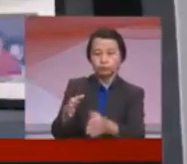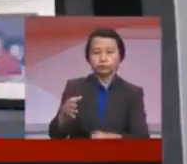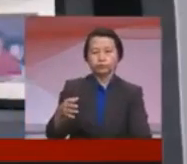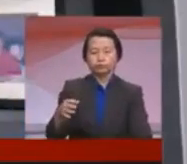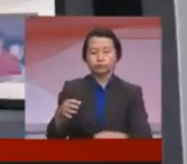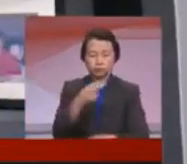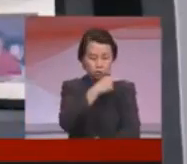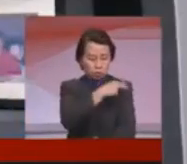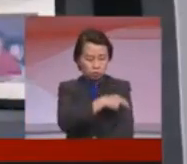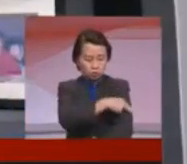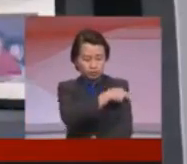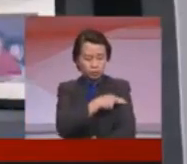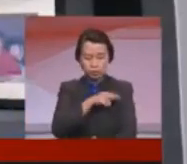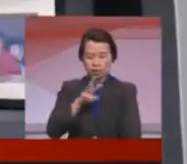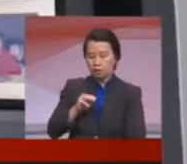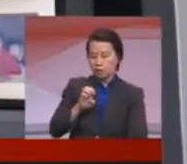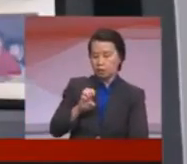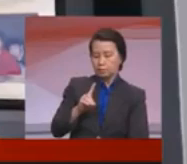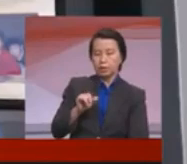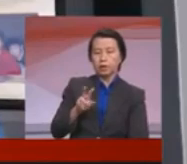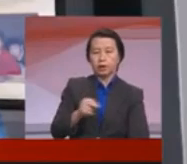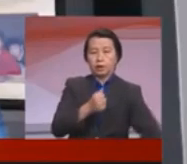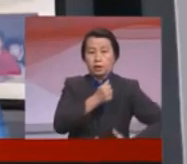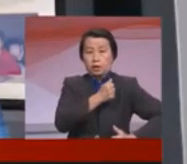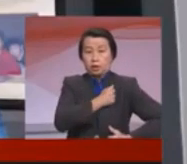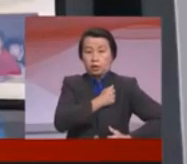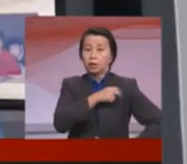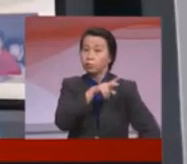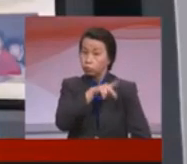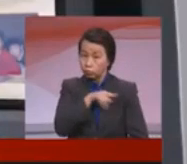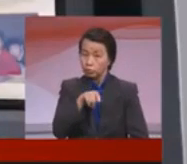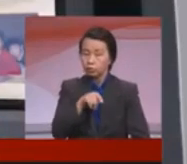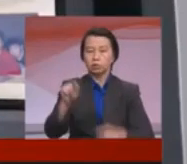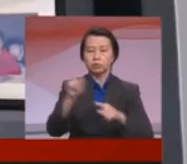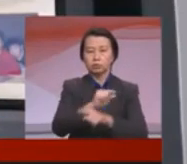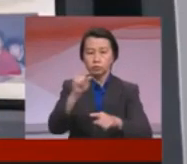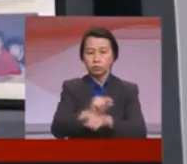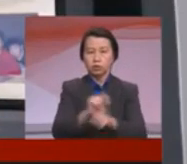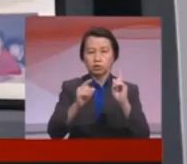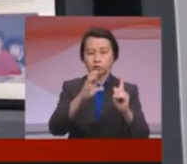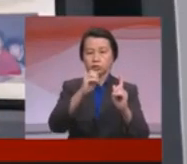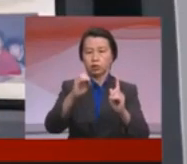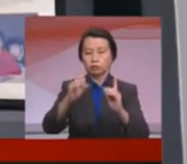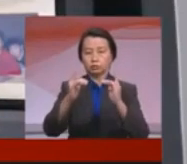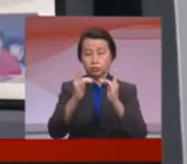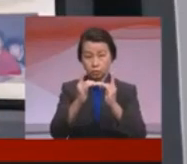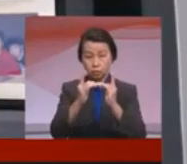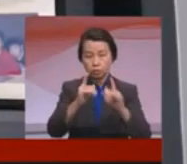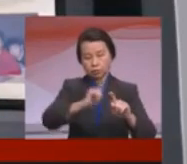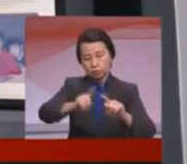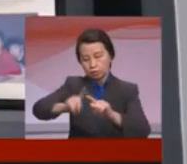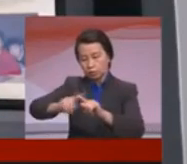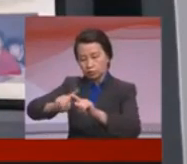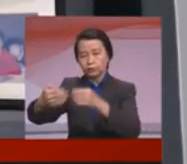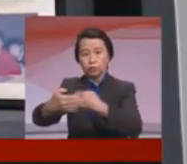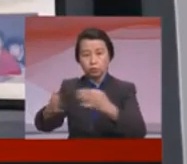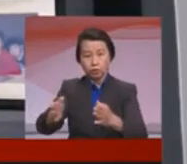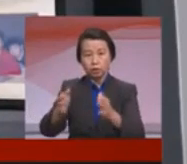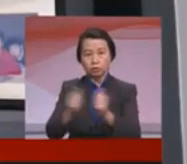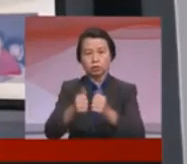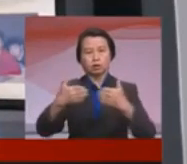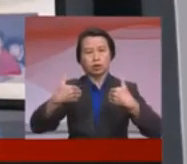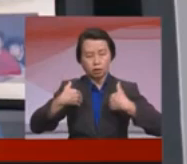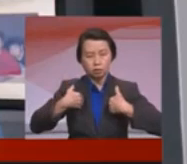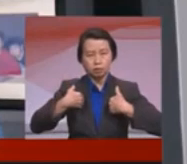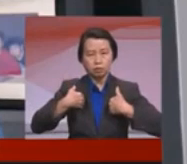Medan Angkatan Tentera Malaysia ini akan mempunyai 100 katil pelbagai ward dengan kekuatan